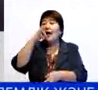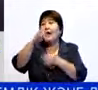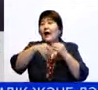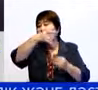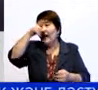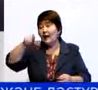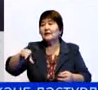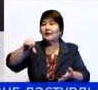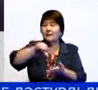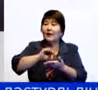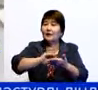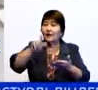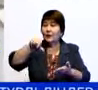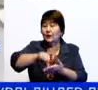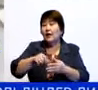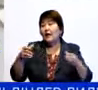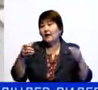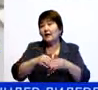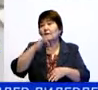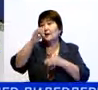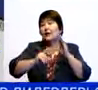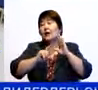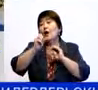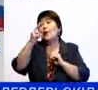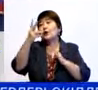ғарышкерлер мен бақ өкілдері қатысты. Экипаж ғарышта